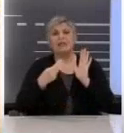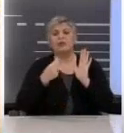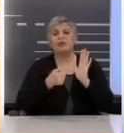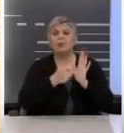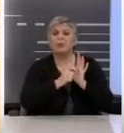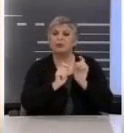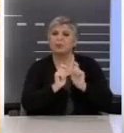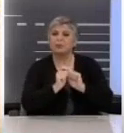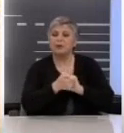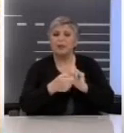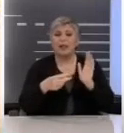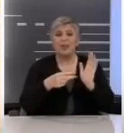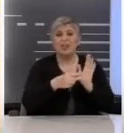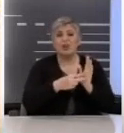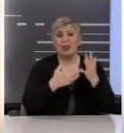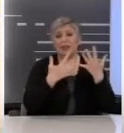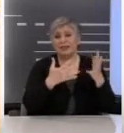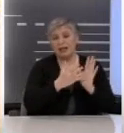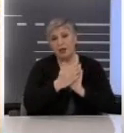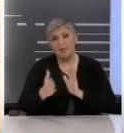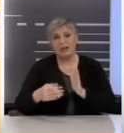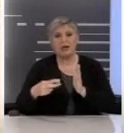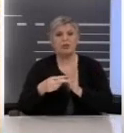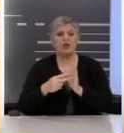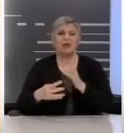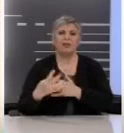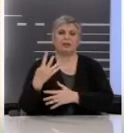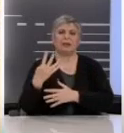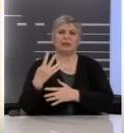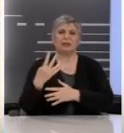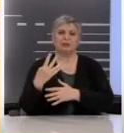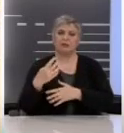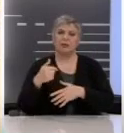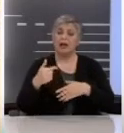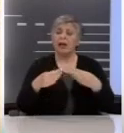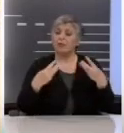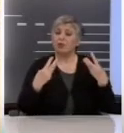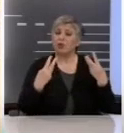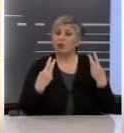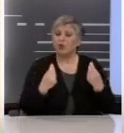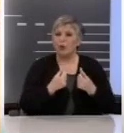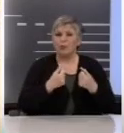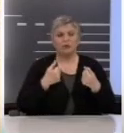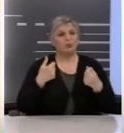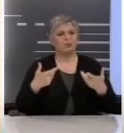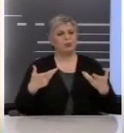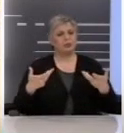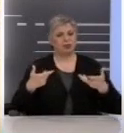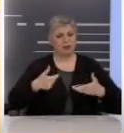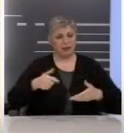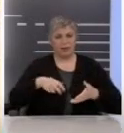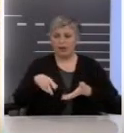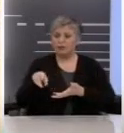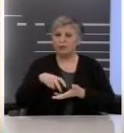διάστημα 2010-2014 γινόταν, για τον τρόπο που το βάρος της προσαρμογής κατανέμονταν